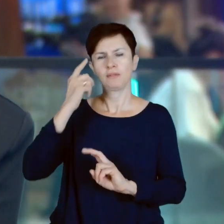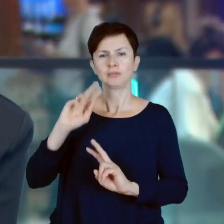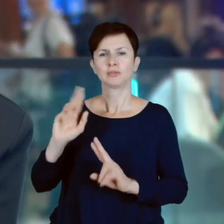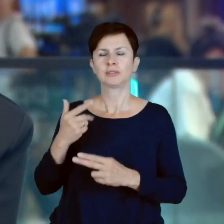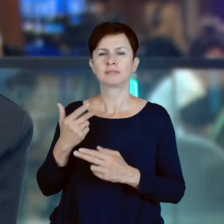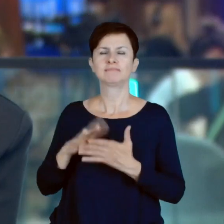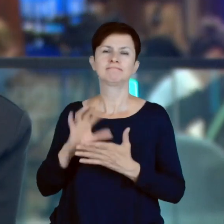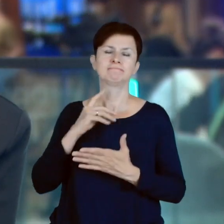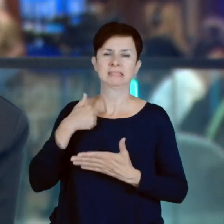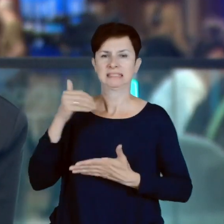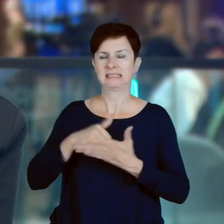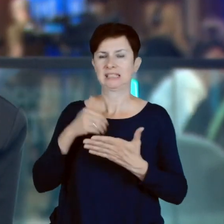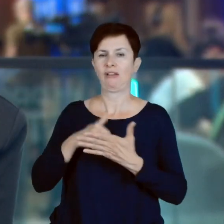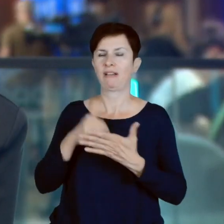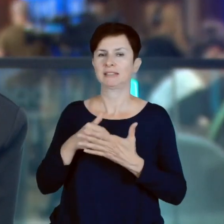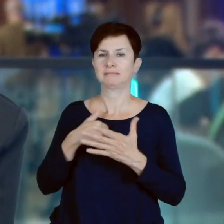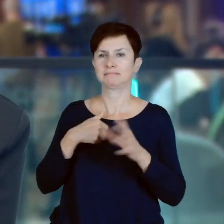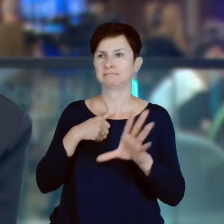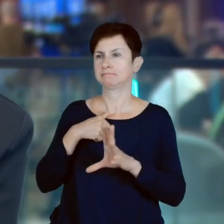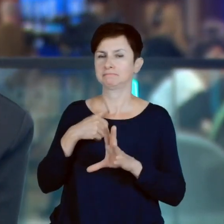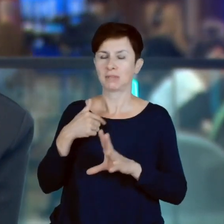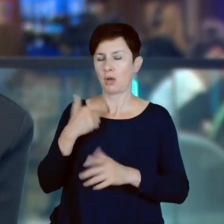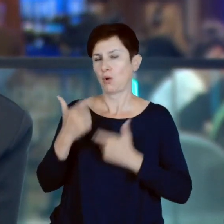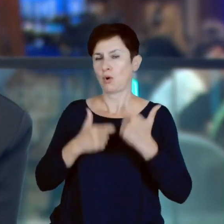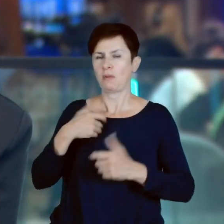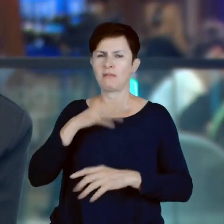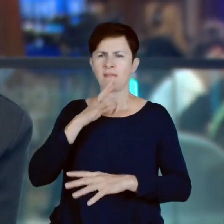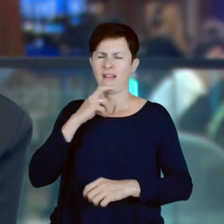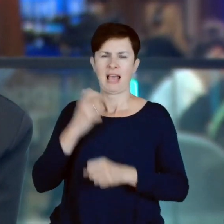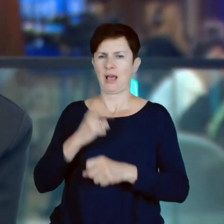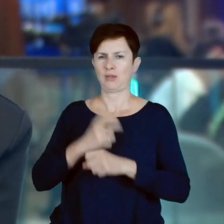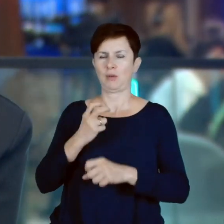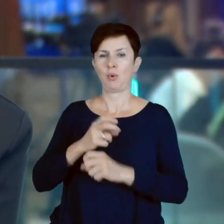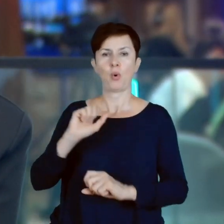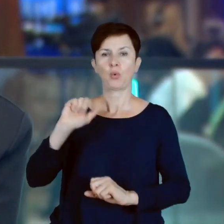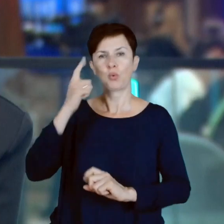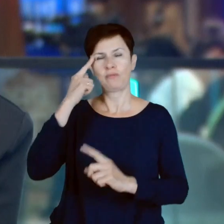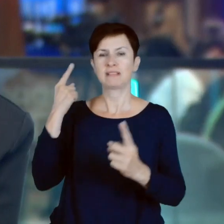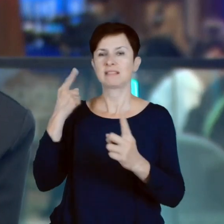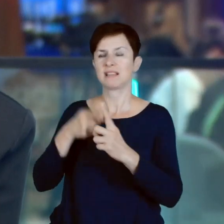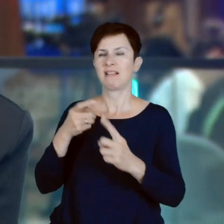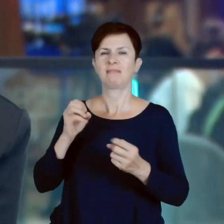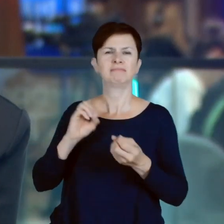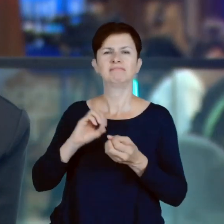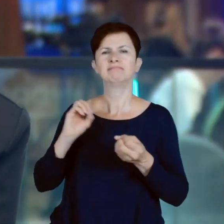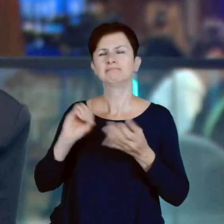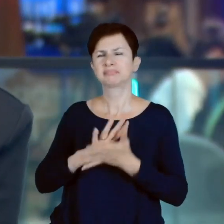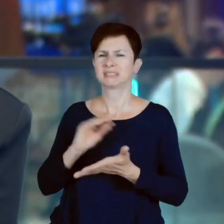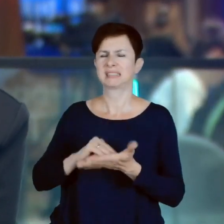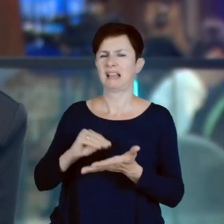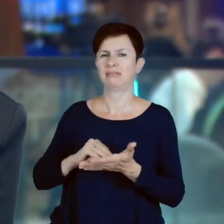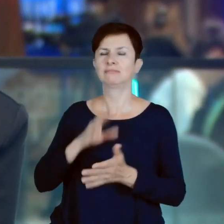które oczywiście robimy automatycznie i takim głównym celem w ogóle nawyku jest, żebyśmy mogli robić coś bez myślenia,